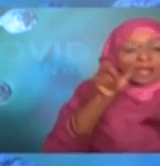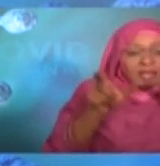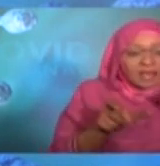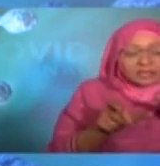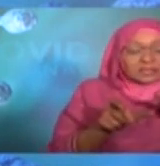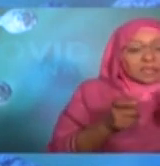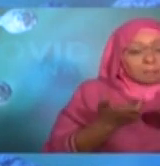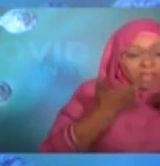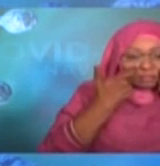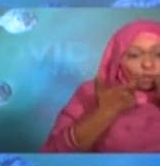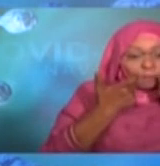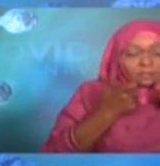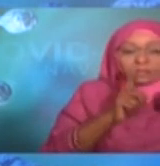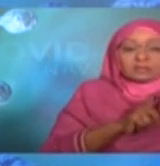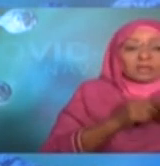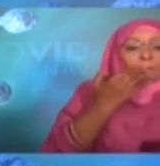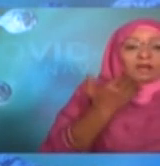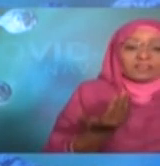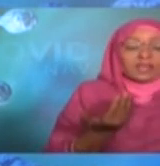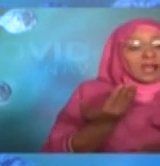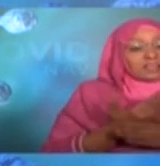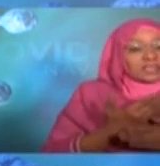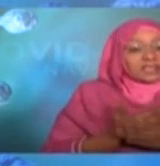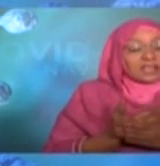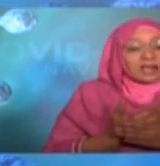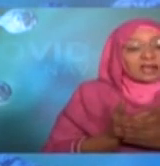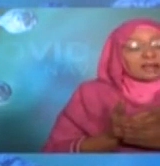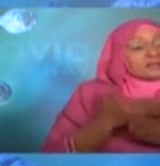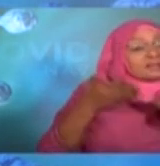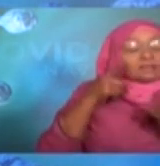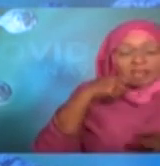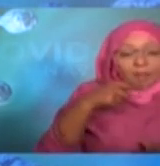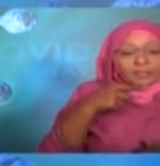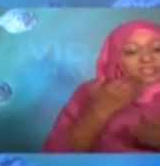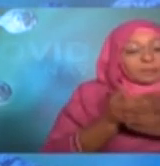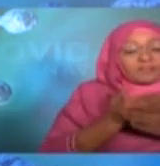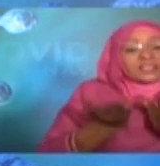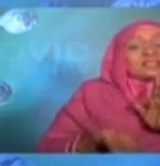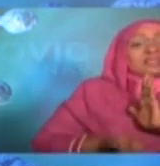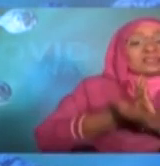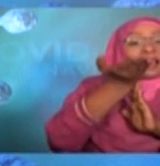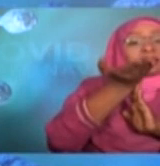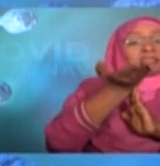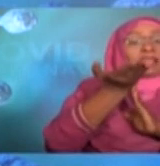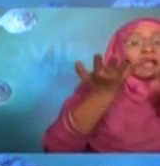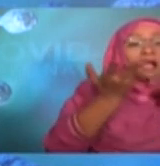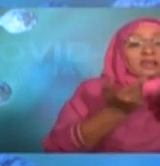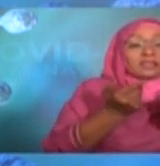بالضوابط بشكل دقيق. هذا أسهم في الانتشار وفي زيادة أعداد الوفيات أيضا.